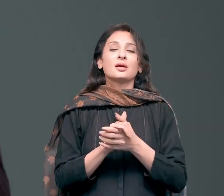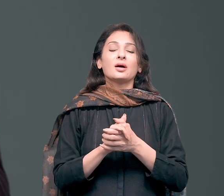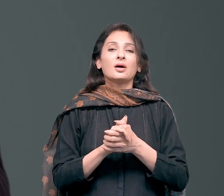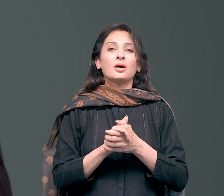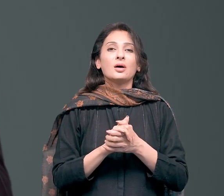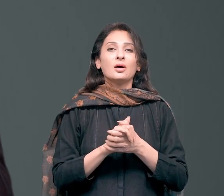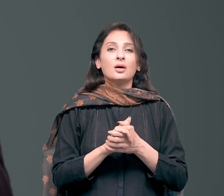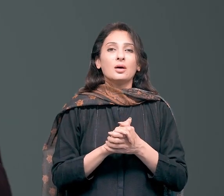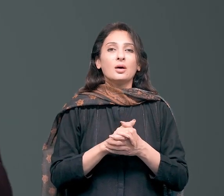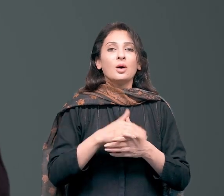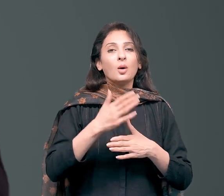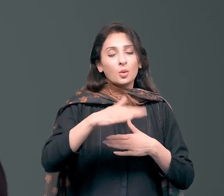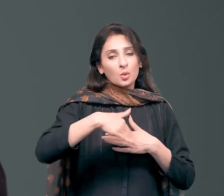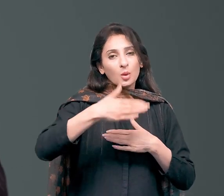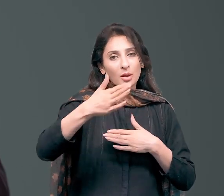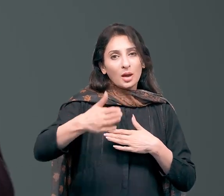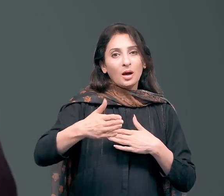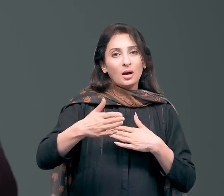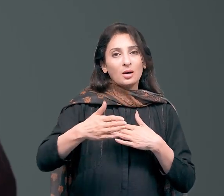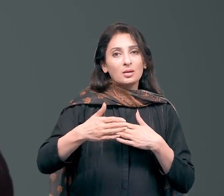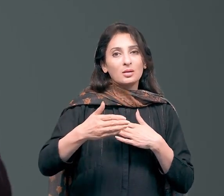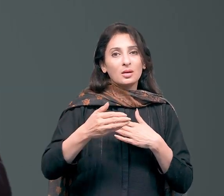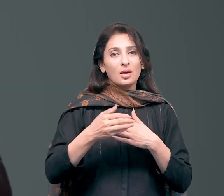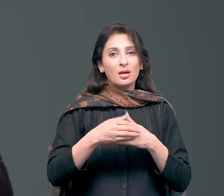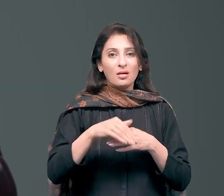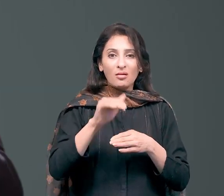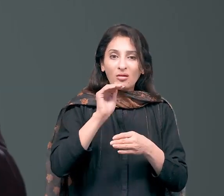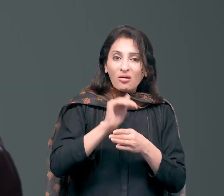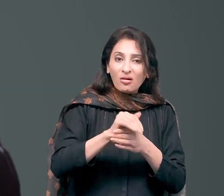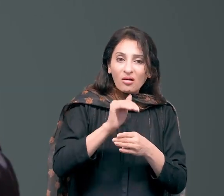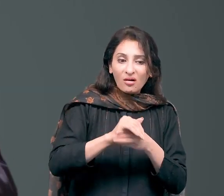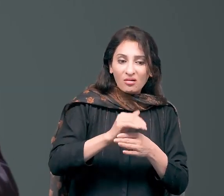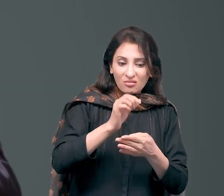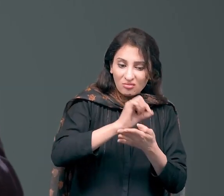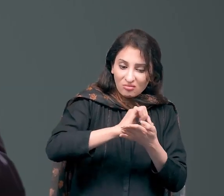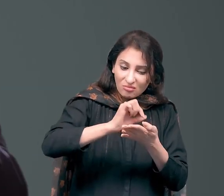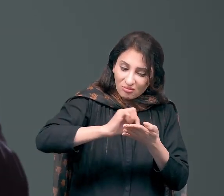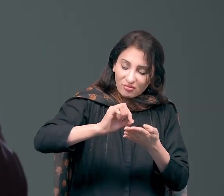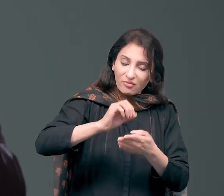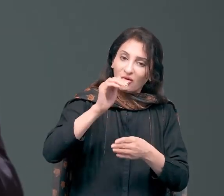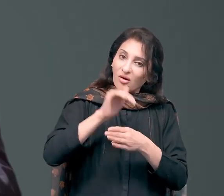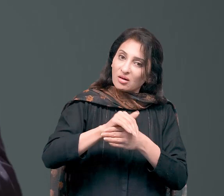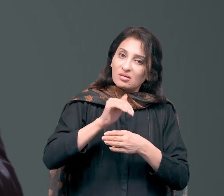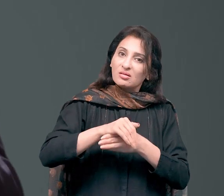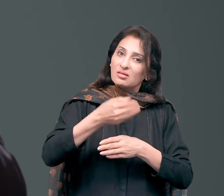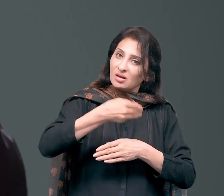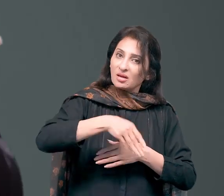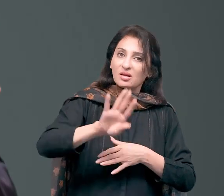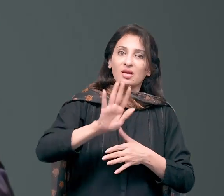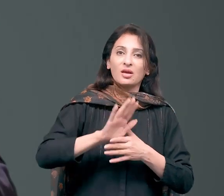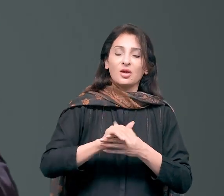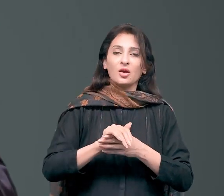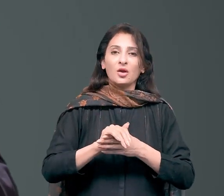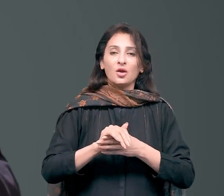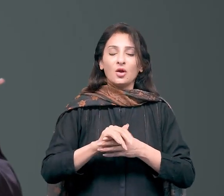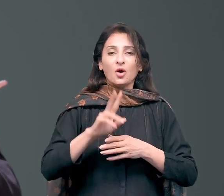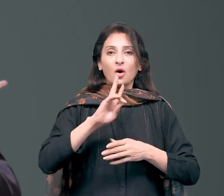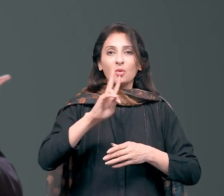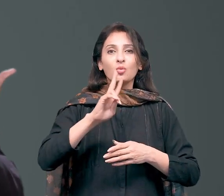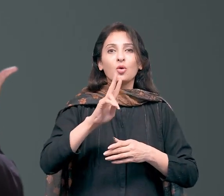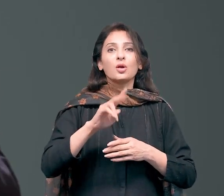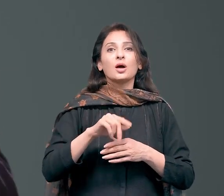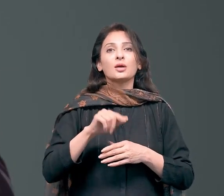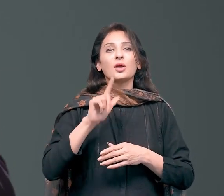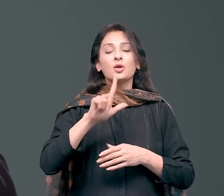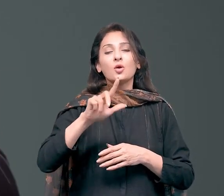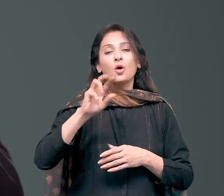چلے گا۔ تو تب انہوں نے پھر لارڈ ویول کے خلاف خطوط لکھے، کالز کی، لوگ بھیجے کہ اس